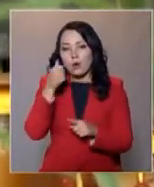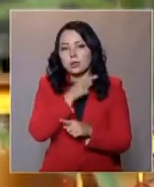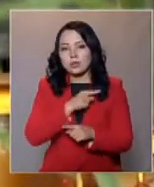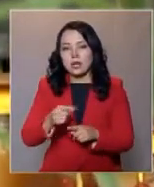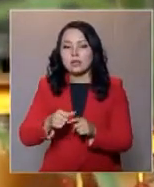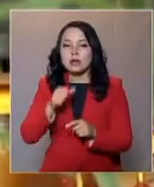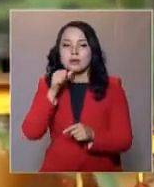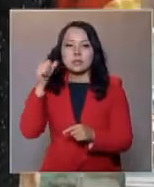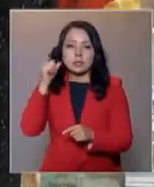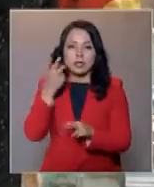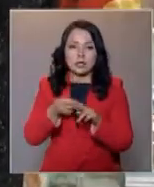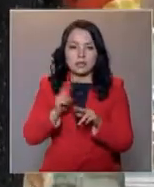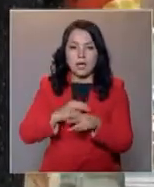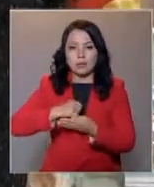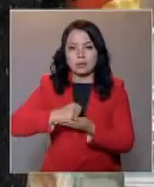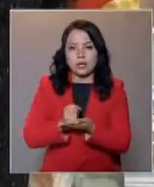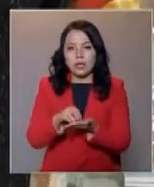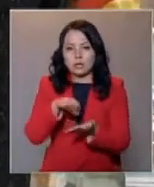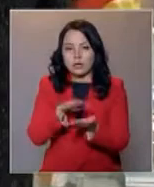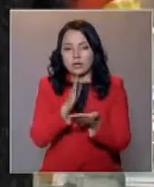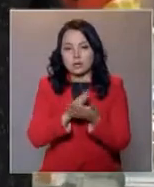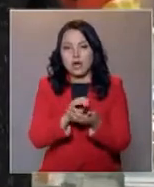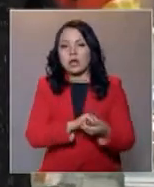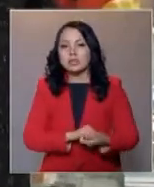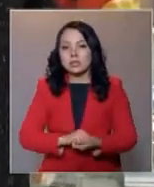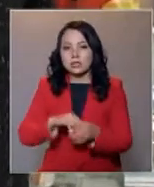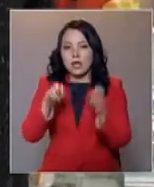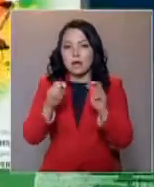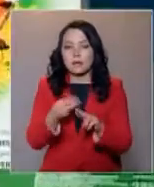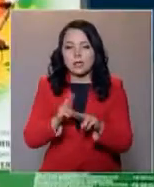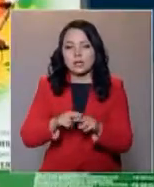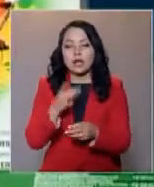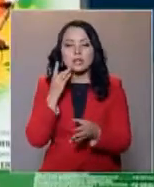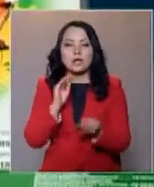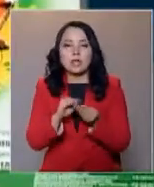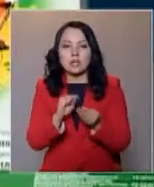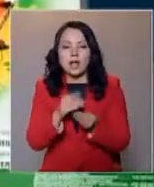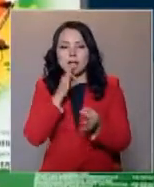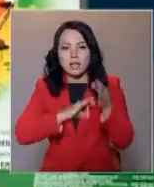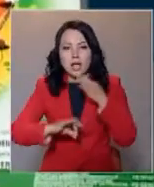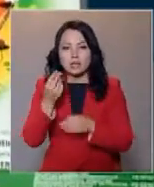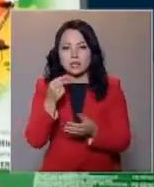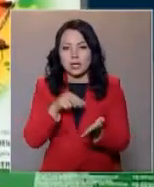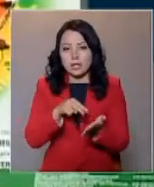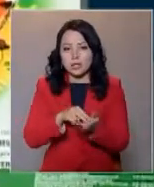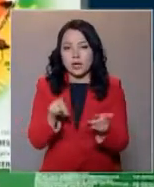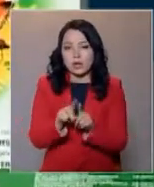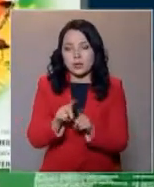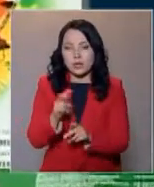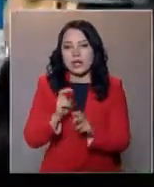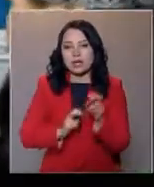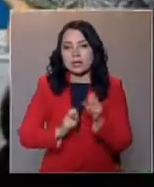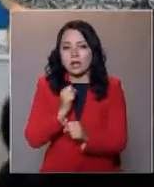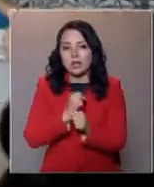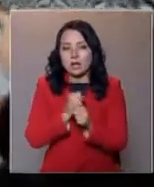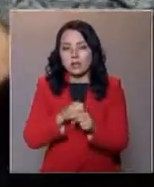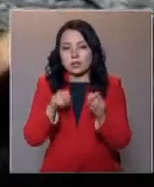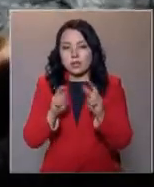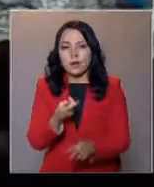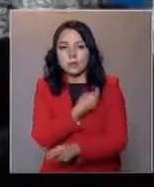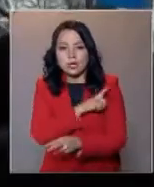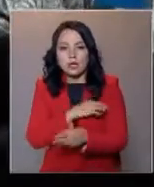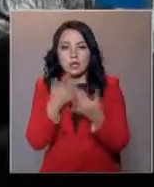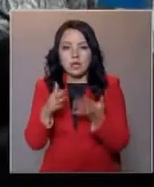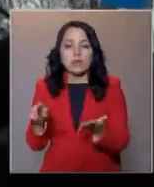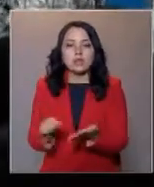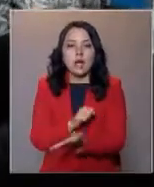Минздрав заключил меморандум с фармацевтическими ассоциациями по сдерживанию цен на лекарства и изделия медицинского значения. И главная